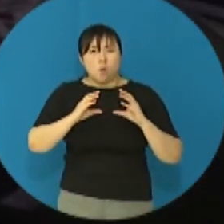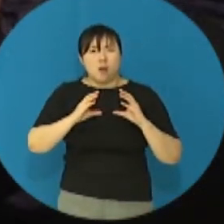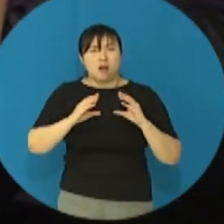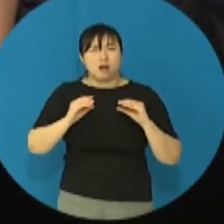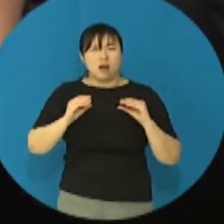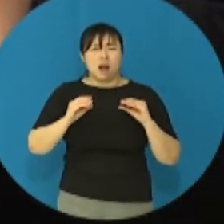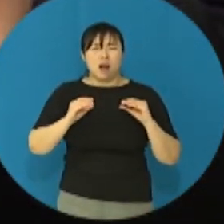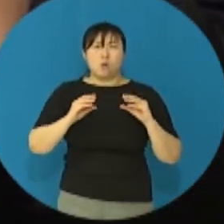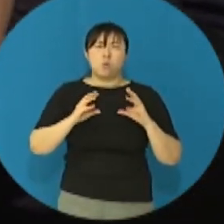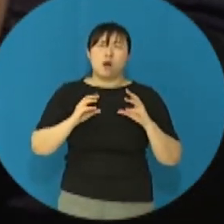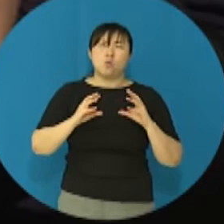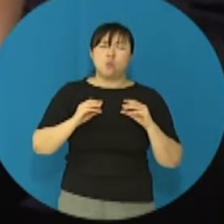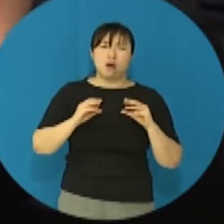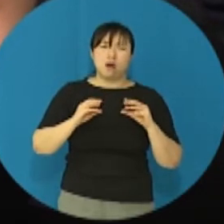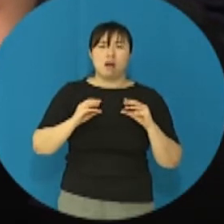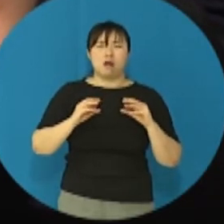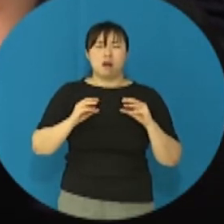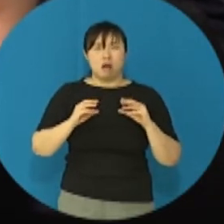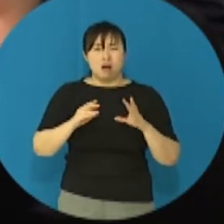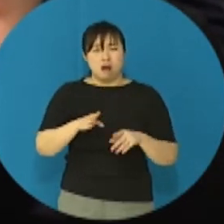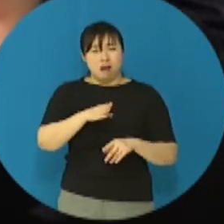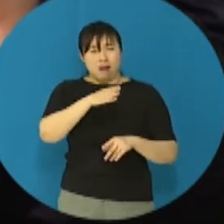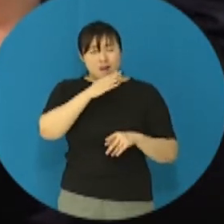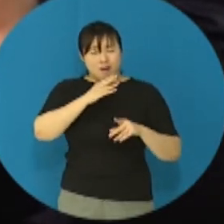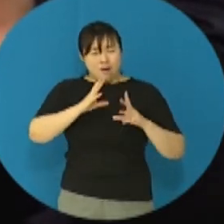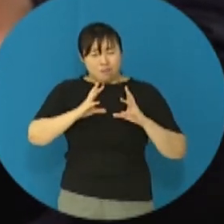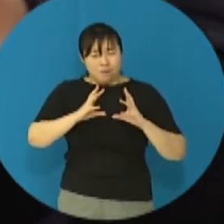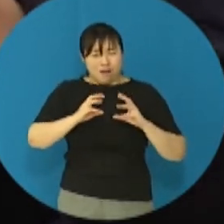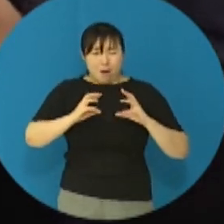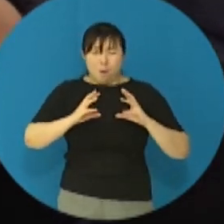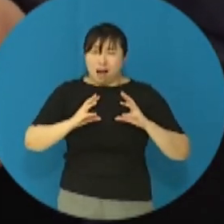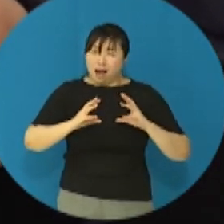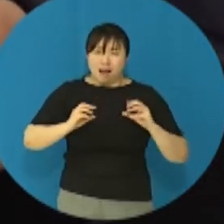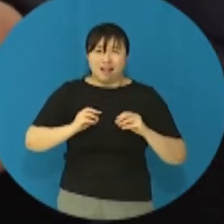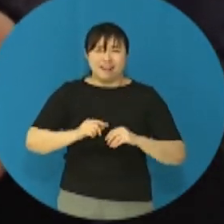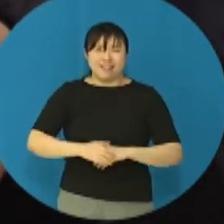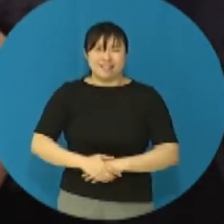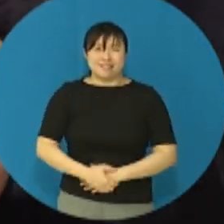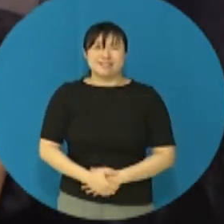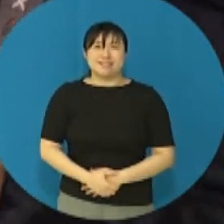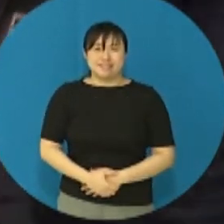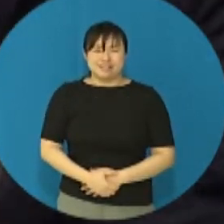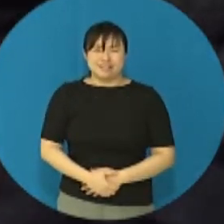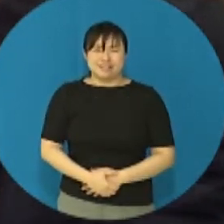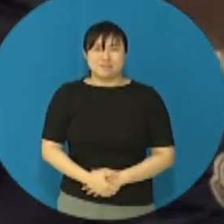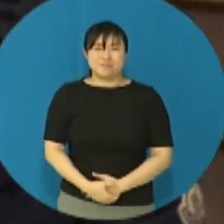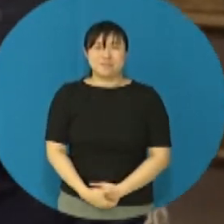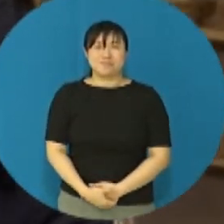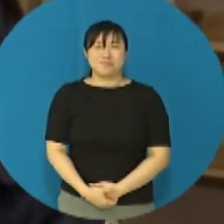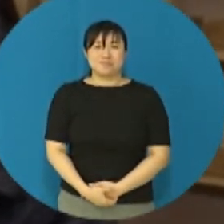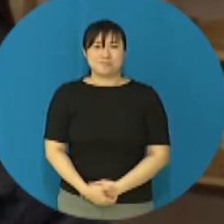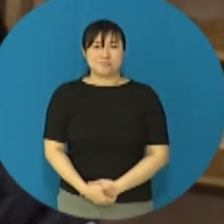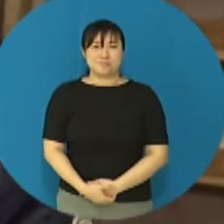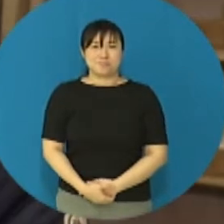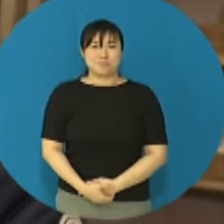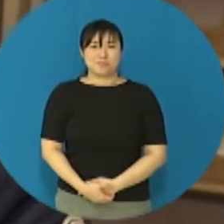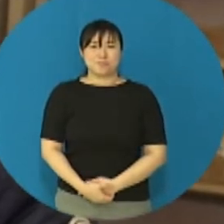よね。指先から伝わるこのふわふわ感がたまりませんよ。いただきます